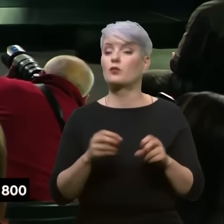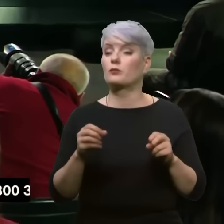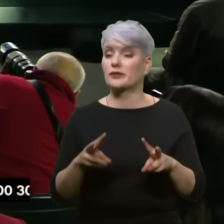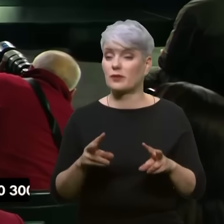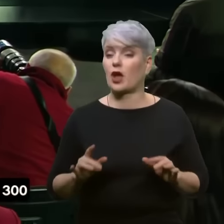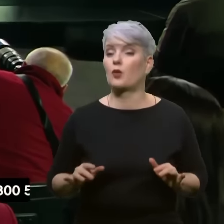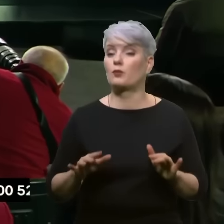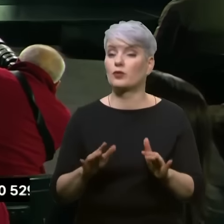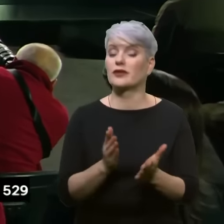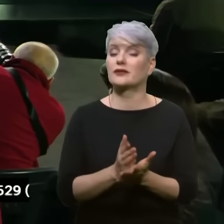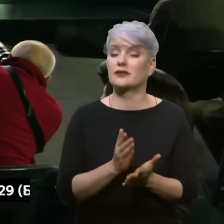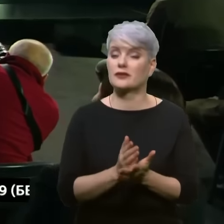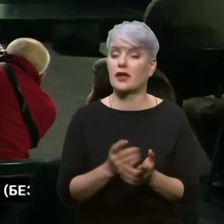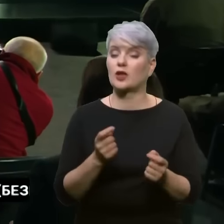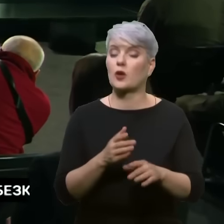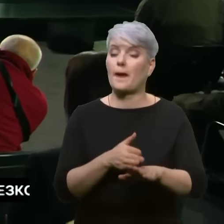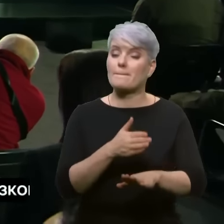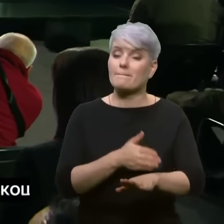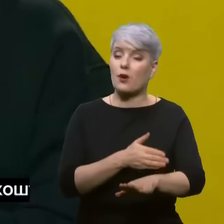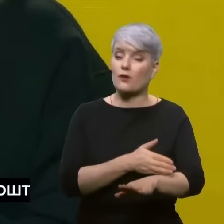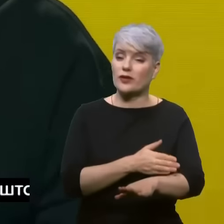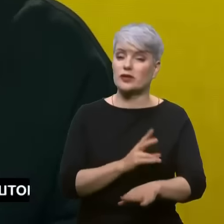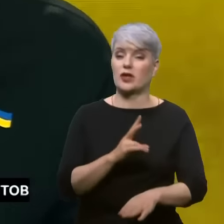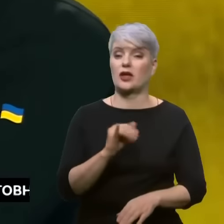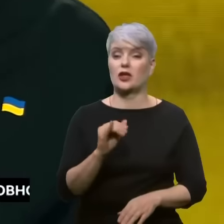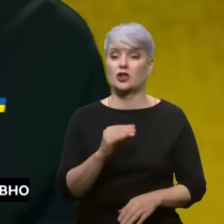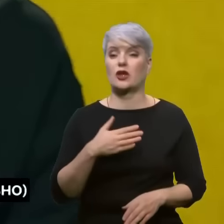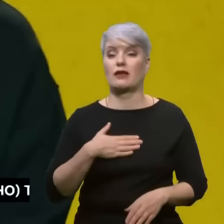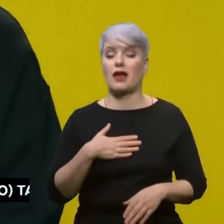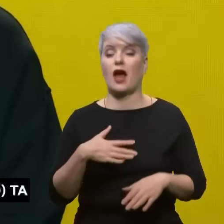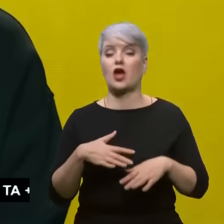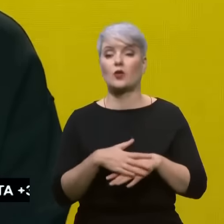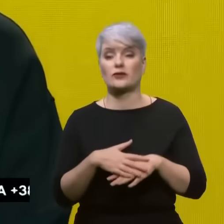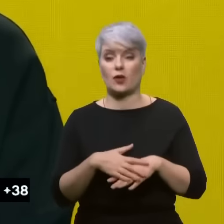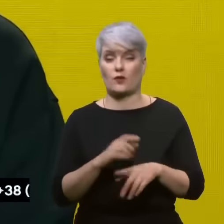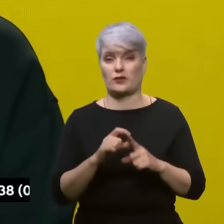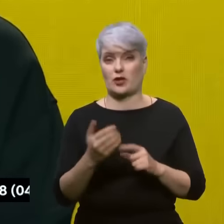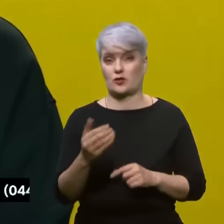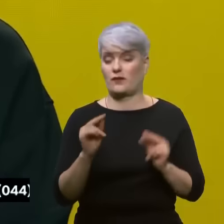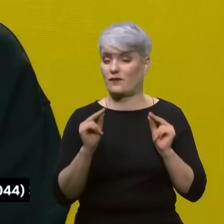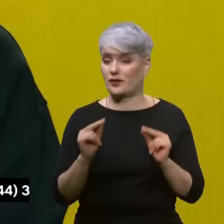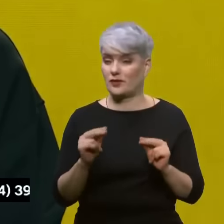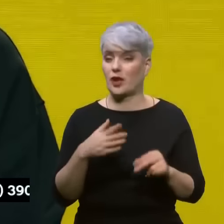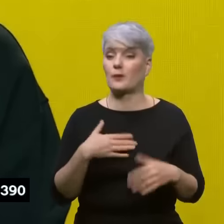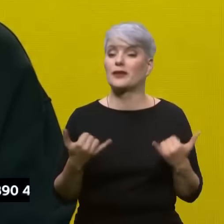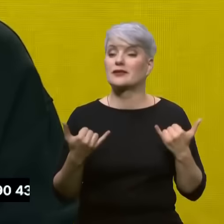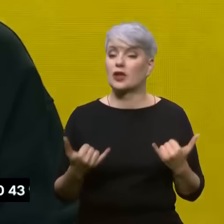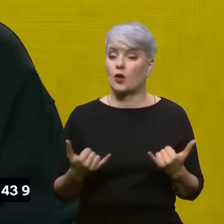Процес іде трішки повільніше, ніж я розраховував, скажу вам відверто. Ми